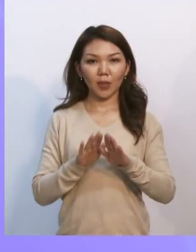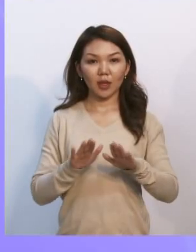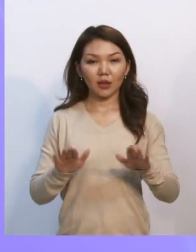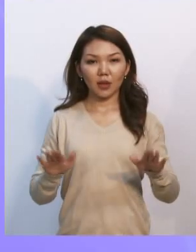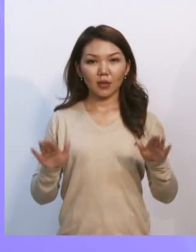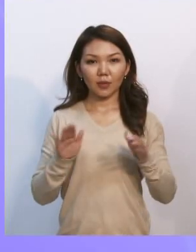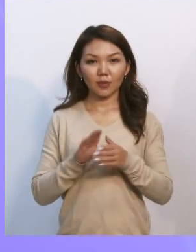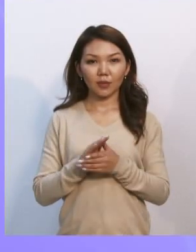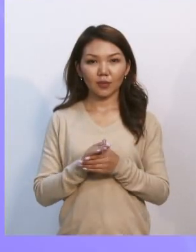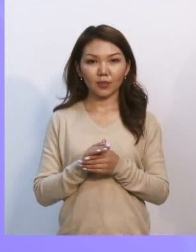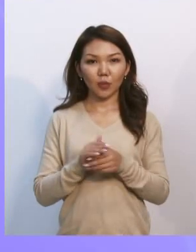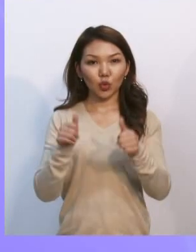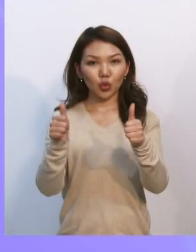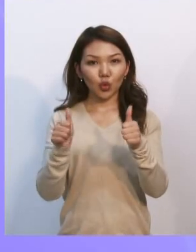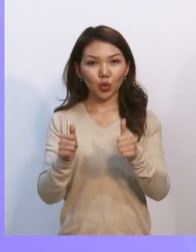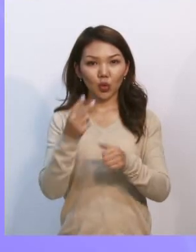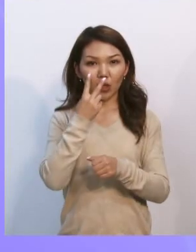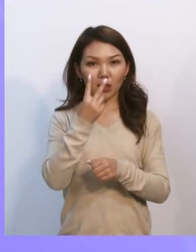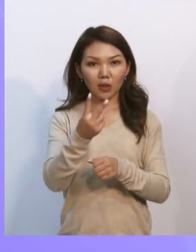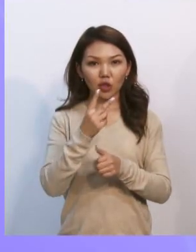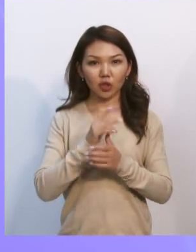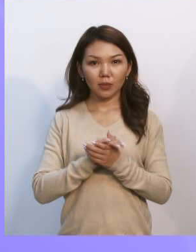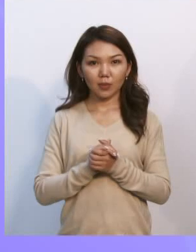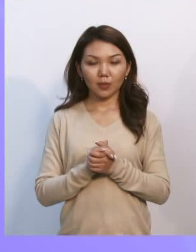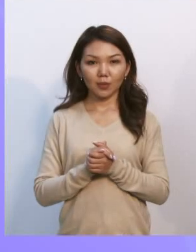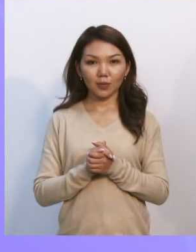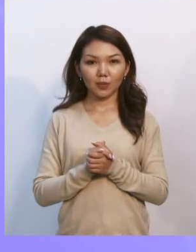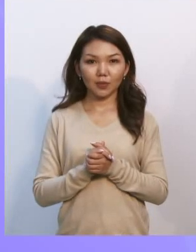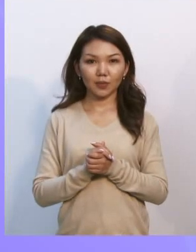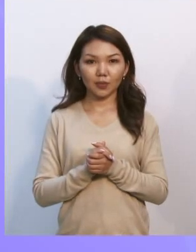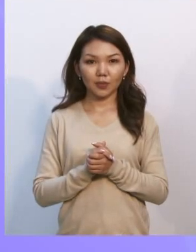Балдар, сүрөттү карагылачы.